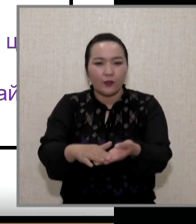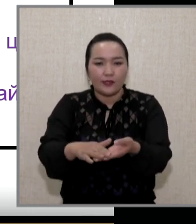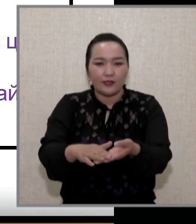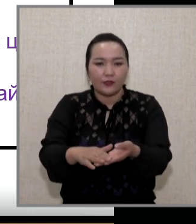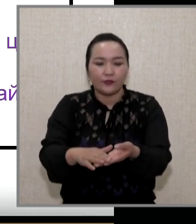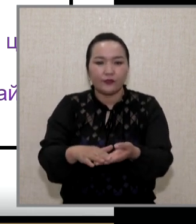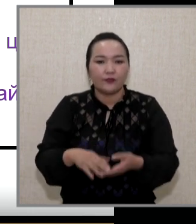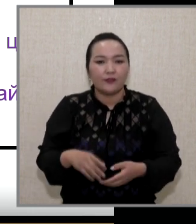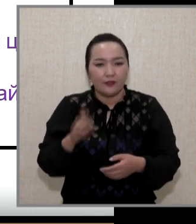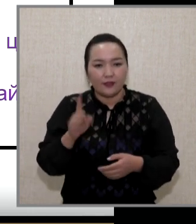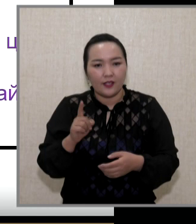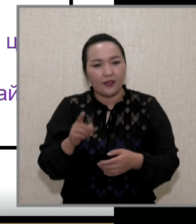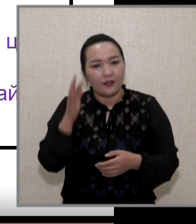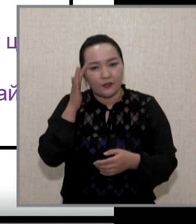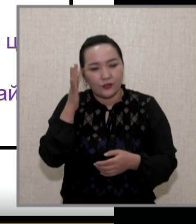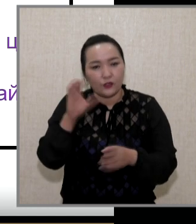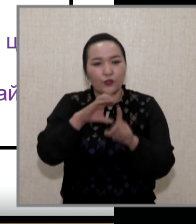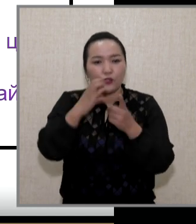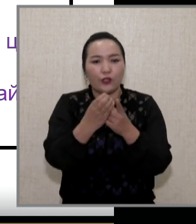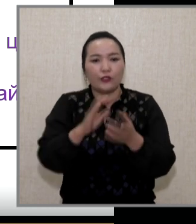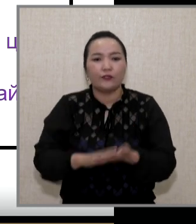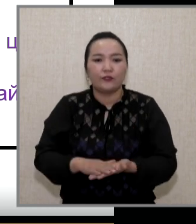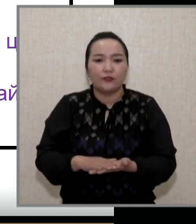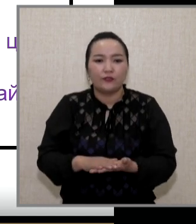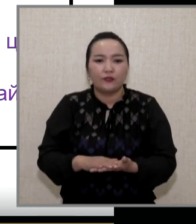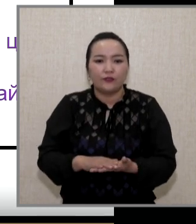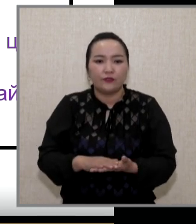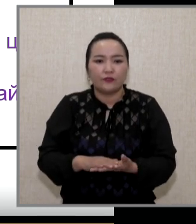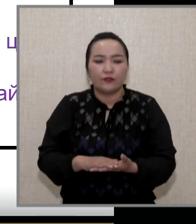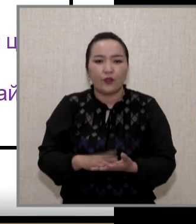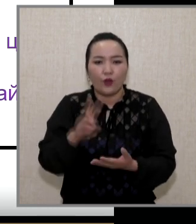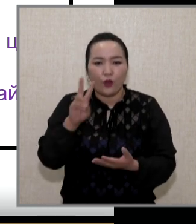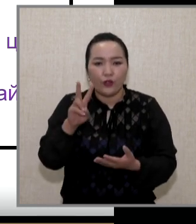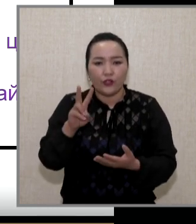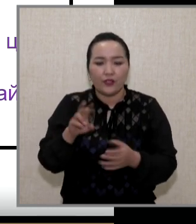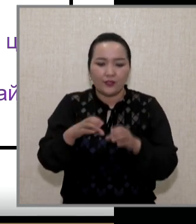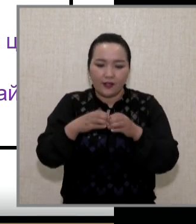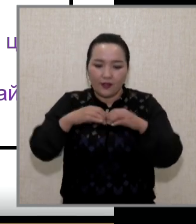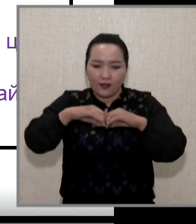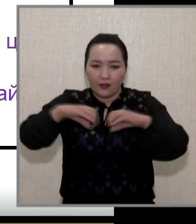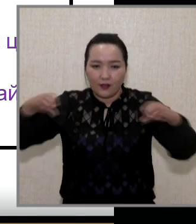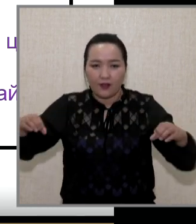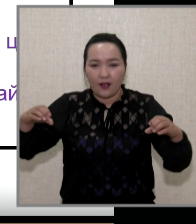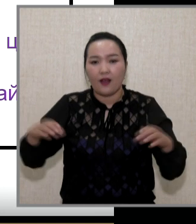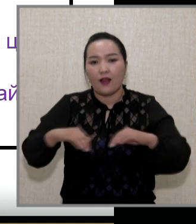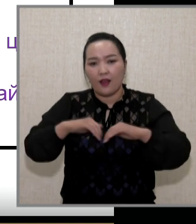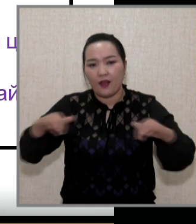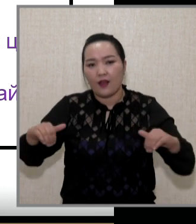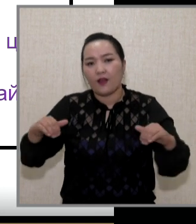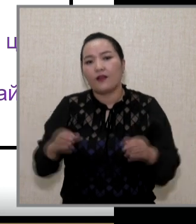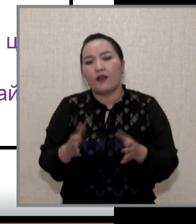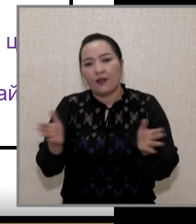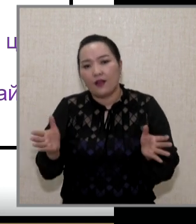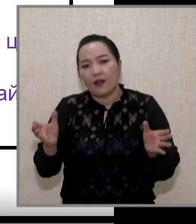хүнсний бүтээгдэхүүн байгаа. За энэ цайны төрлийг харах юм бол үндсэнд нь хоёр юм үндсэн хэсэгт ангилж болдог болох нь харагдаж байгаа.